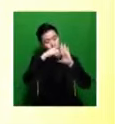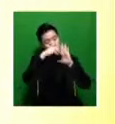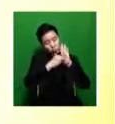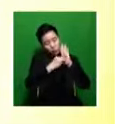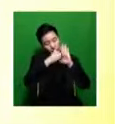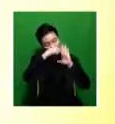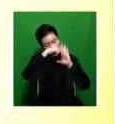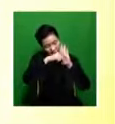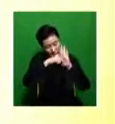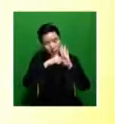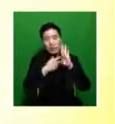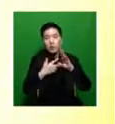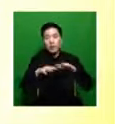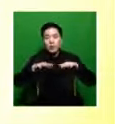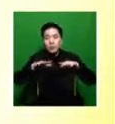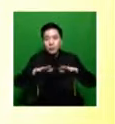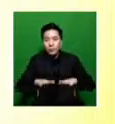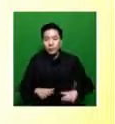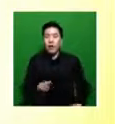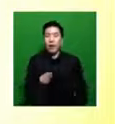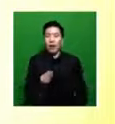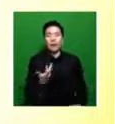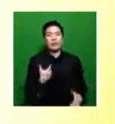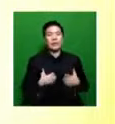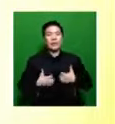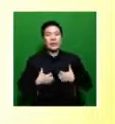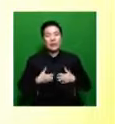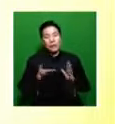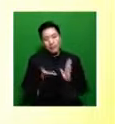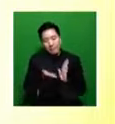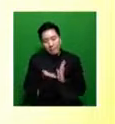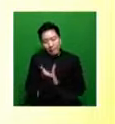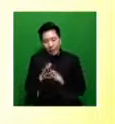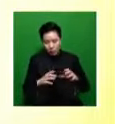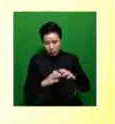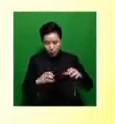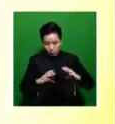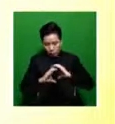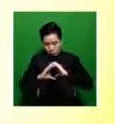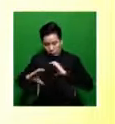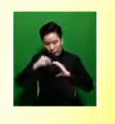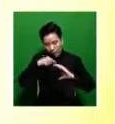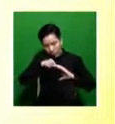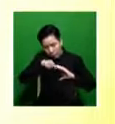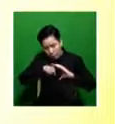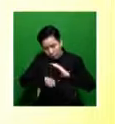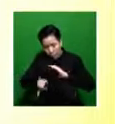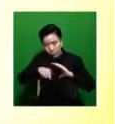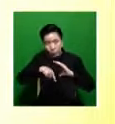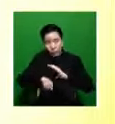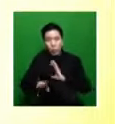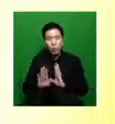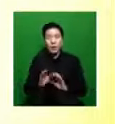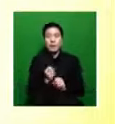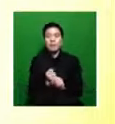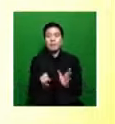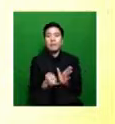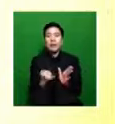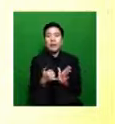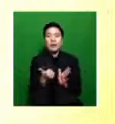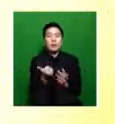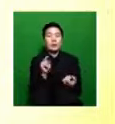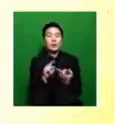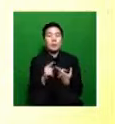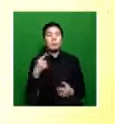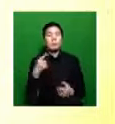านมายังพื้นที่ตรงนี้ทำให้สามารถที่จะไหลผ่านคลองพระยาราชมนตรีได้ดีขึ้นนะคะตรงนี้ก็เ